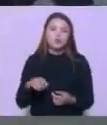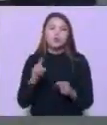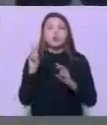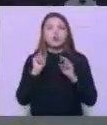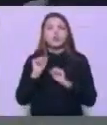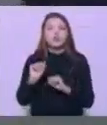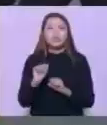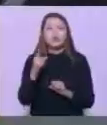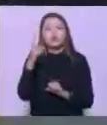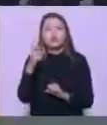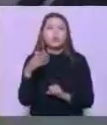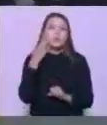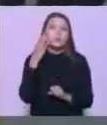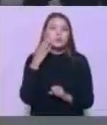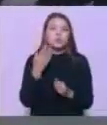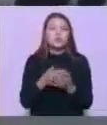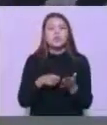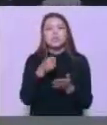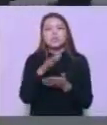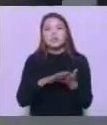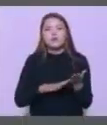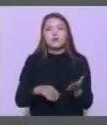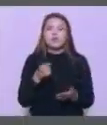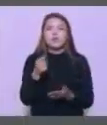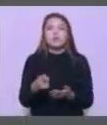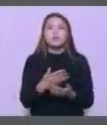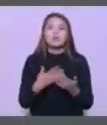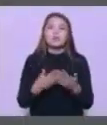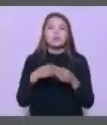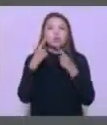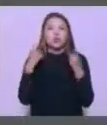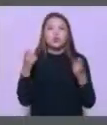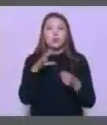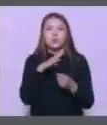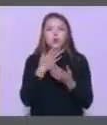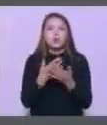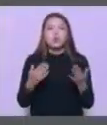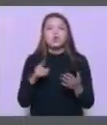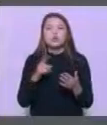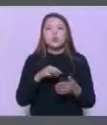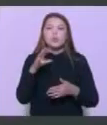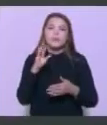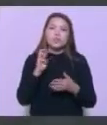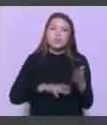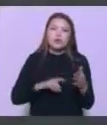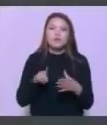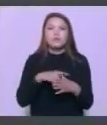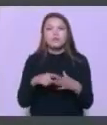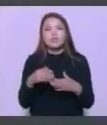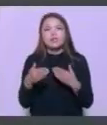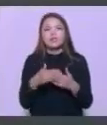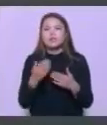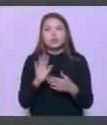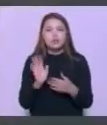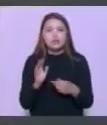100-ге жуық жүргізушіге әкімшілік хаттама жасақталды. Мұндай шаралардың мақсаты азаматтарға айыппұл салып немесе оларды жазалау